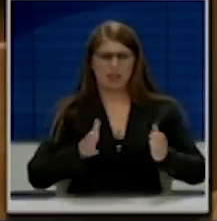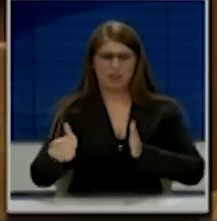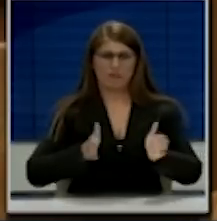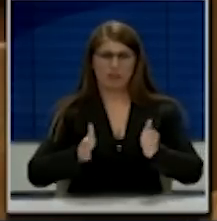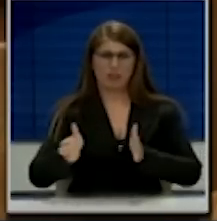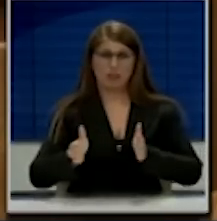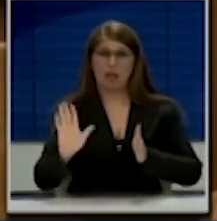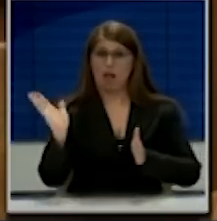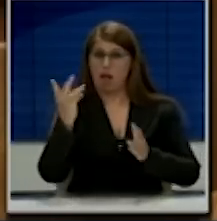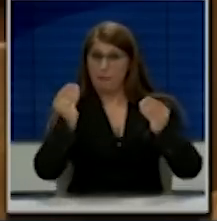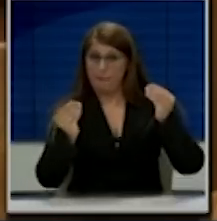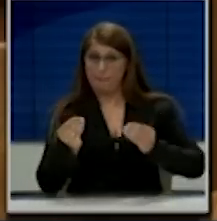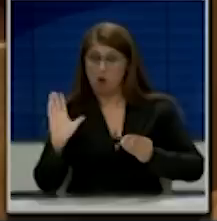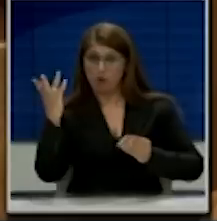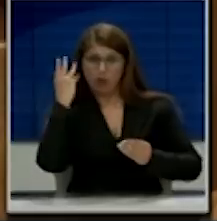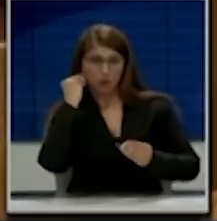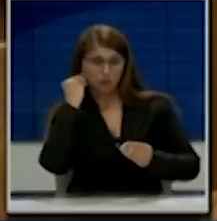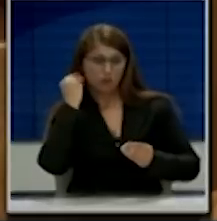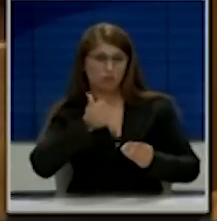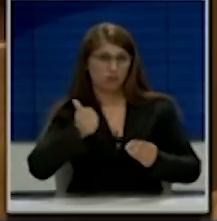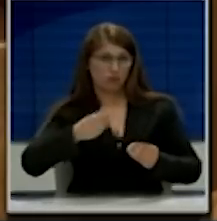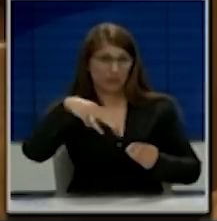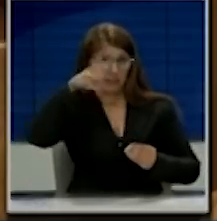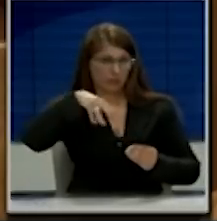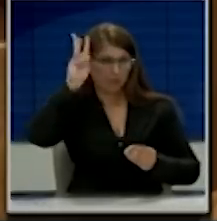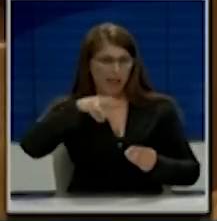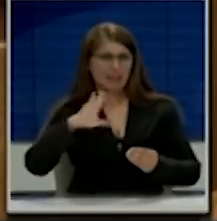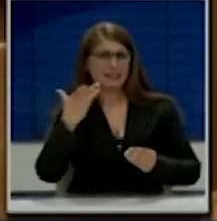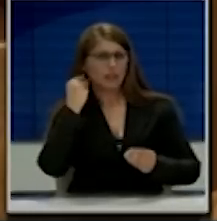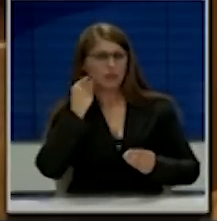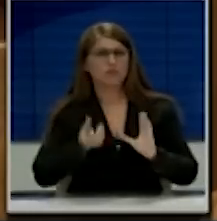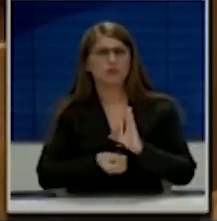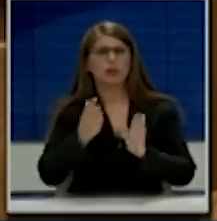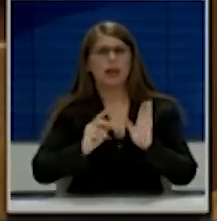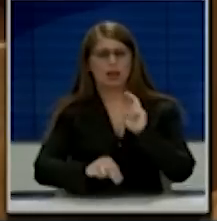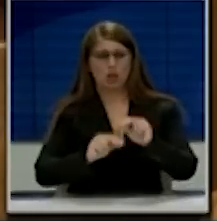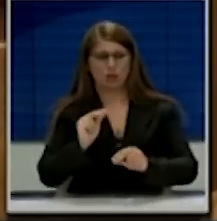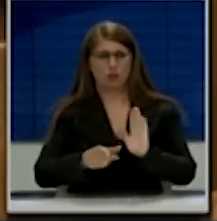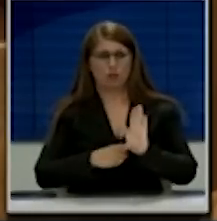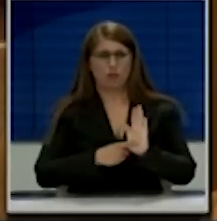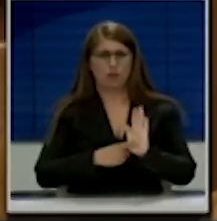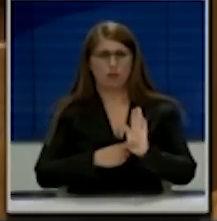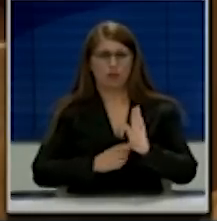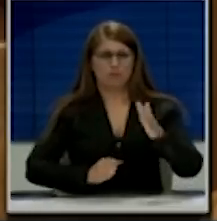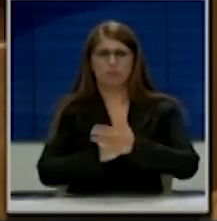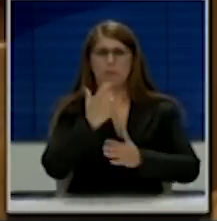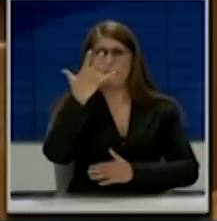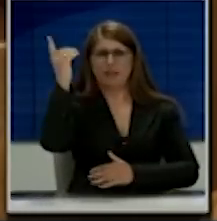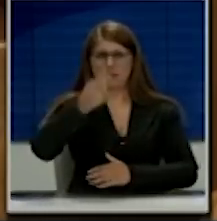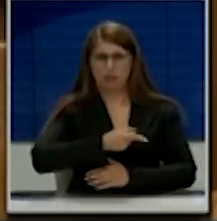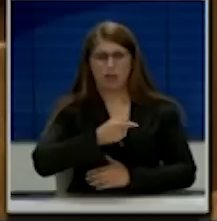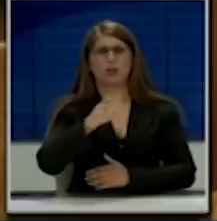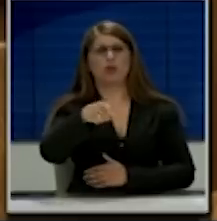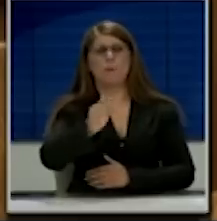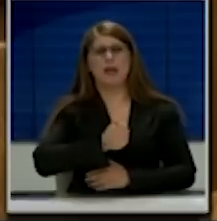όσα ακούστηκαν μόνο αυτές τις τρεις μέρες για νέο εκλογικό νόμο με πλαφόν 5%, για